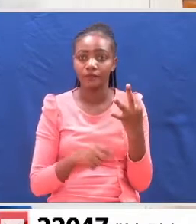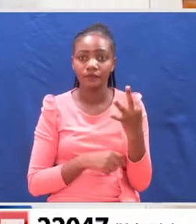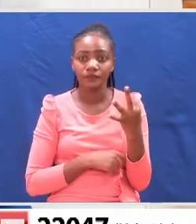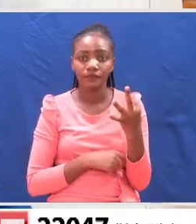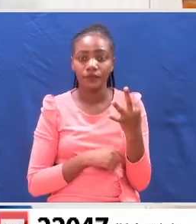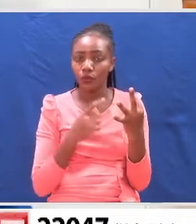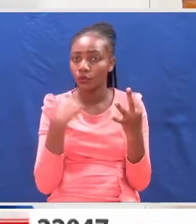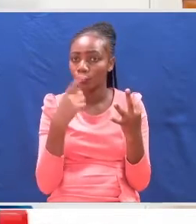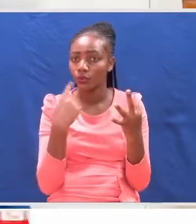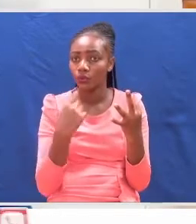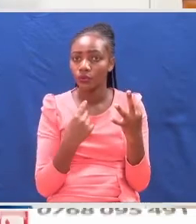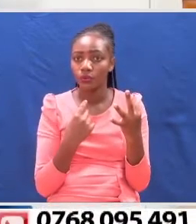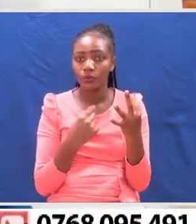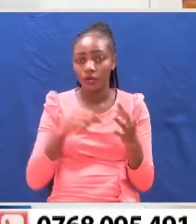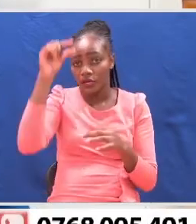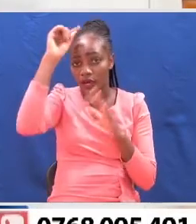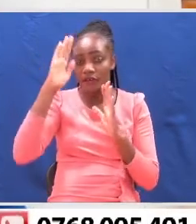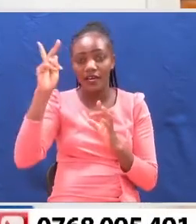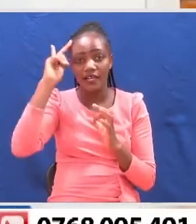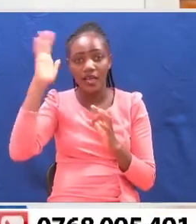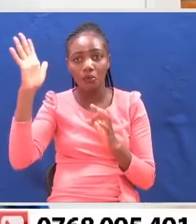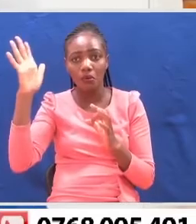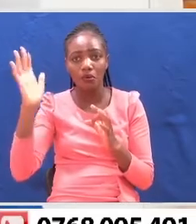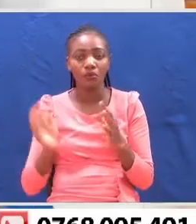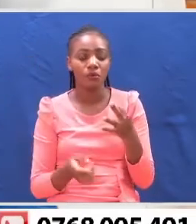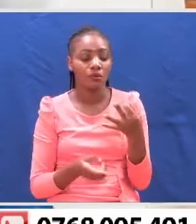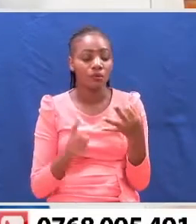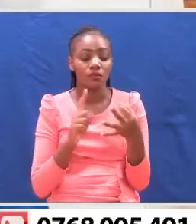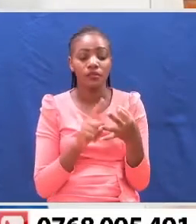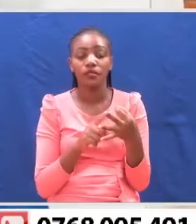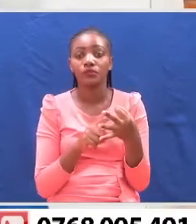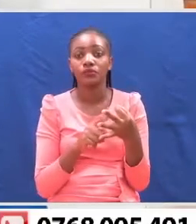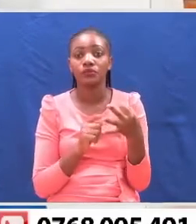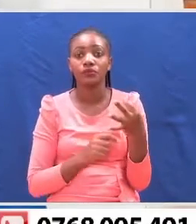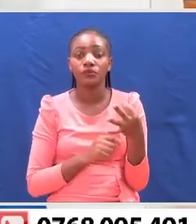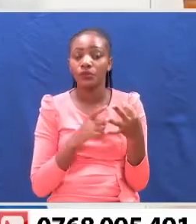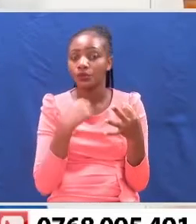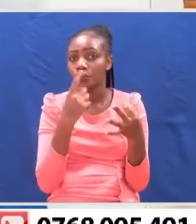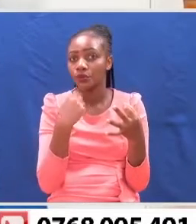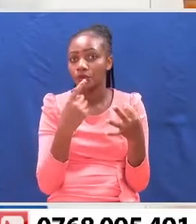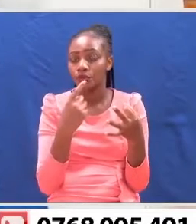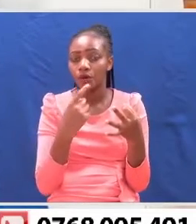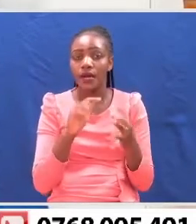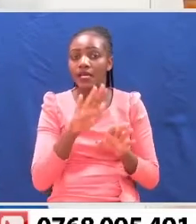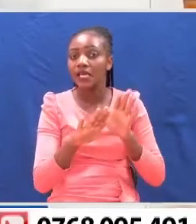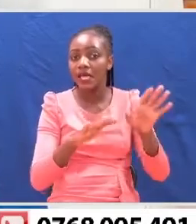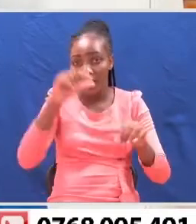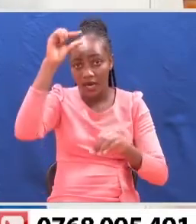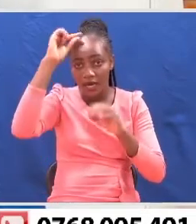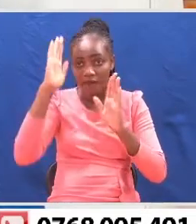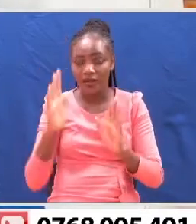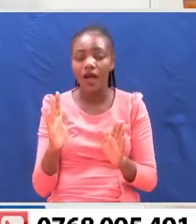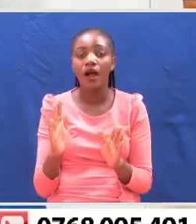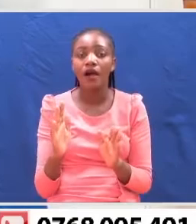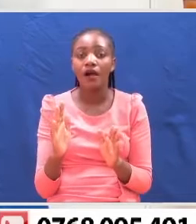ikawa ni ya Waititu, ile ilikuwa gavana wa Kiambu. Ya tatu ikakuwa ni ya Anne Waiguru, ile gavana